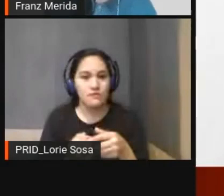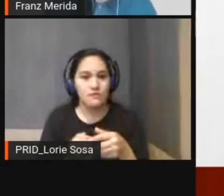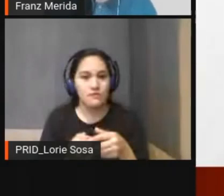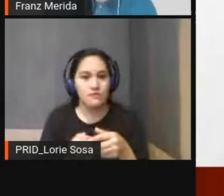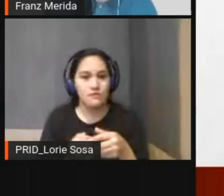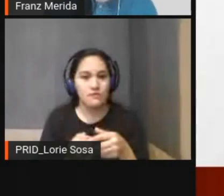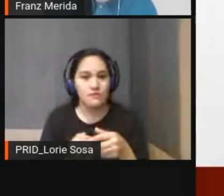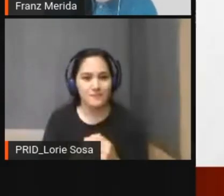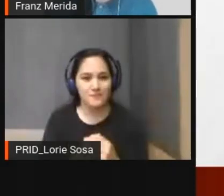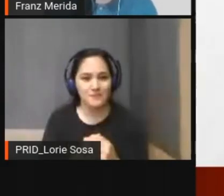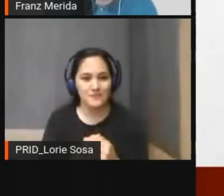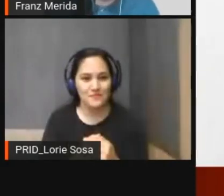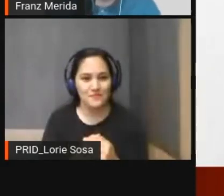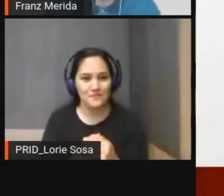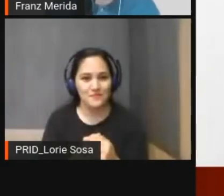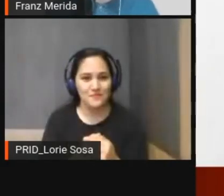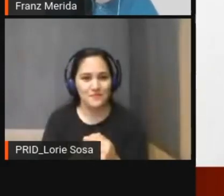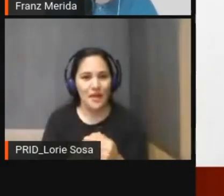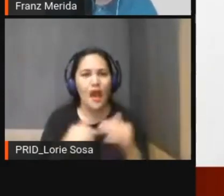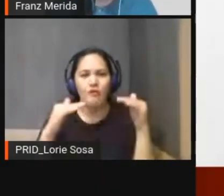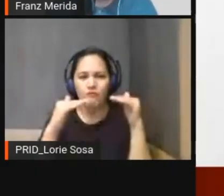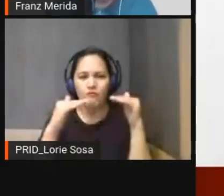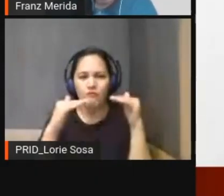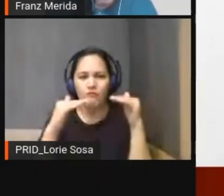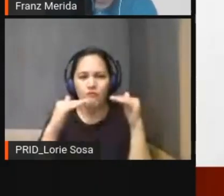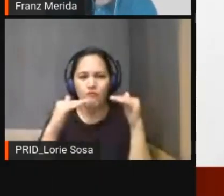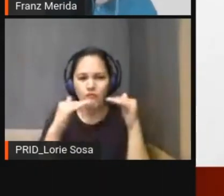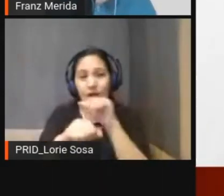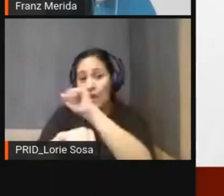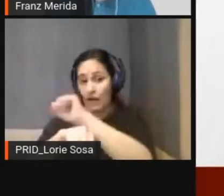patas na trabaho, patas na